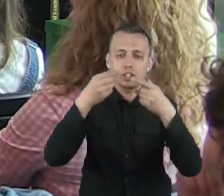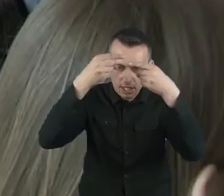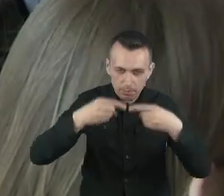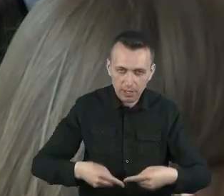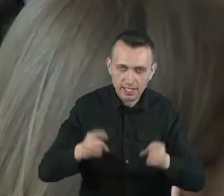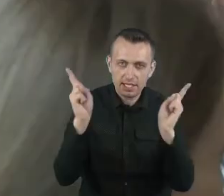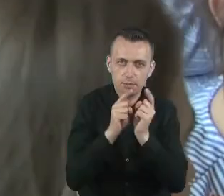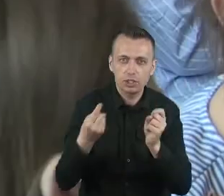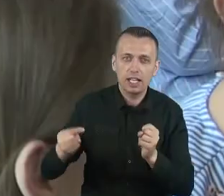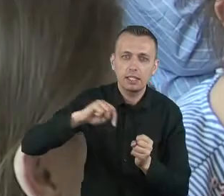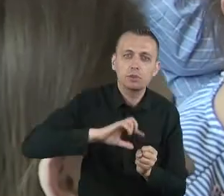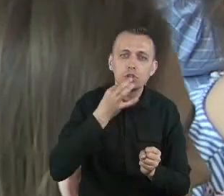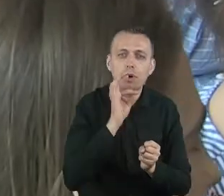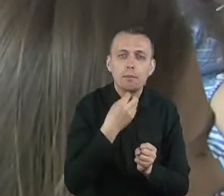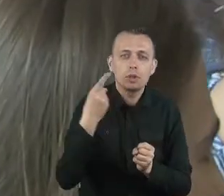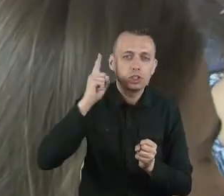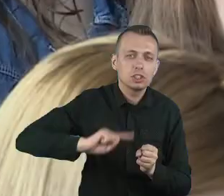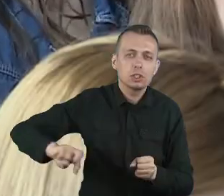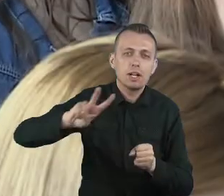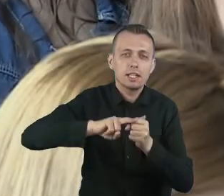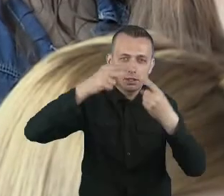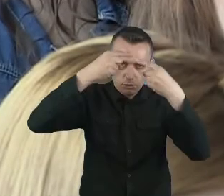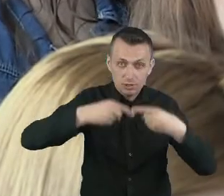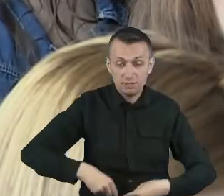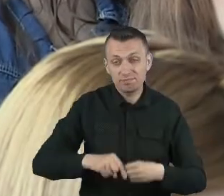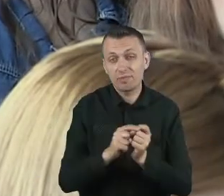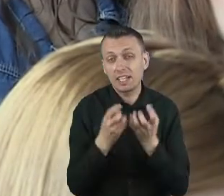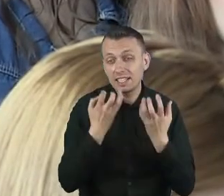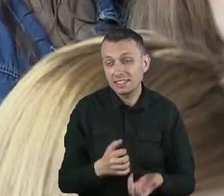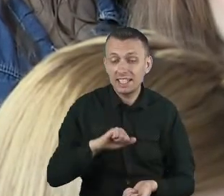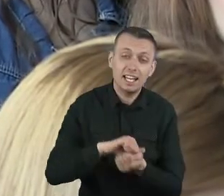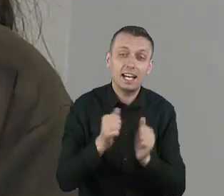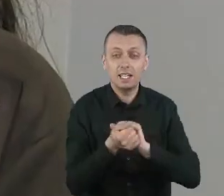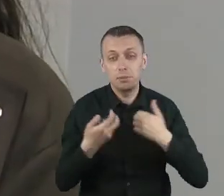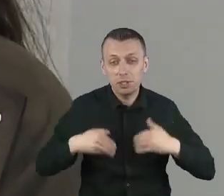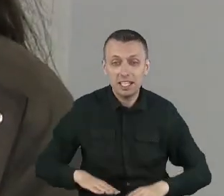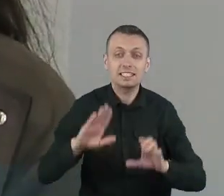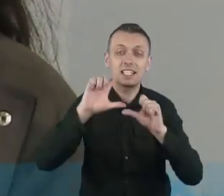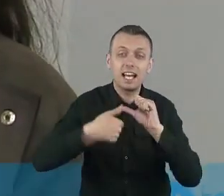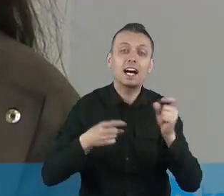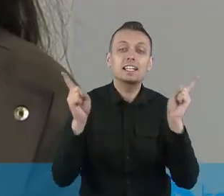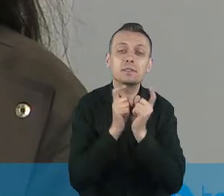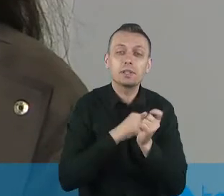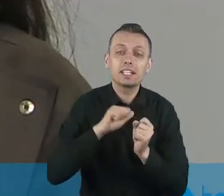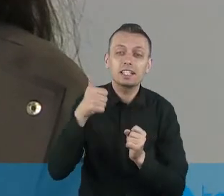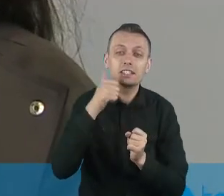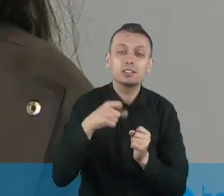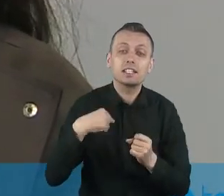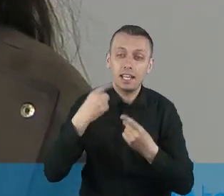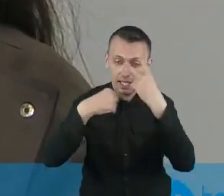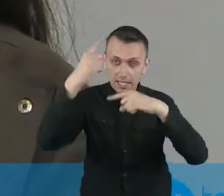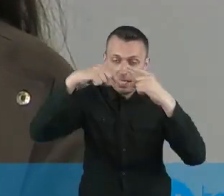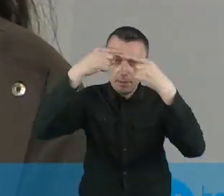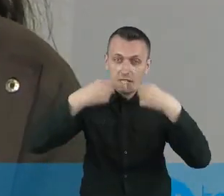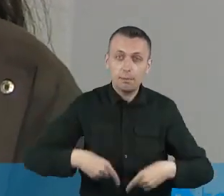poezję. Na spotkanie przyszła młodzież licealna, która z poezją chcąc, nie chcąc styka się na co dzień. Myślę, że poezja jest jednym z kluczowych elementów w